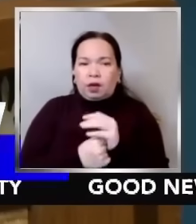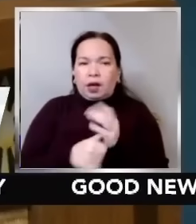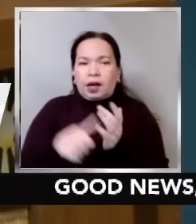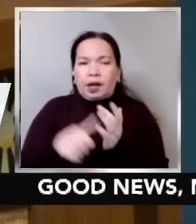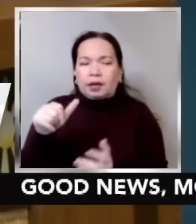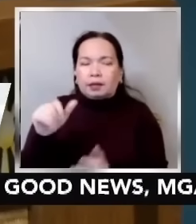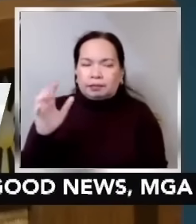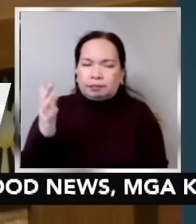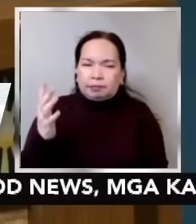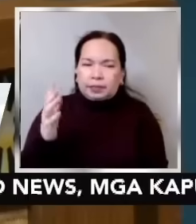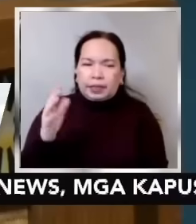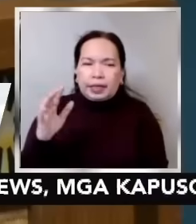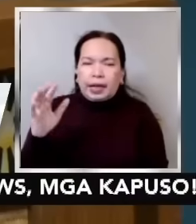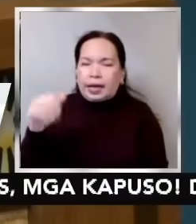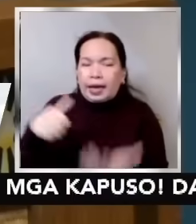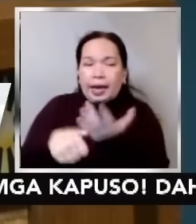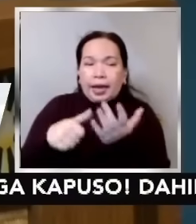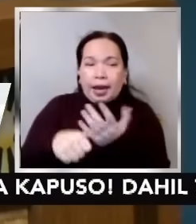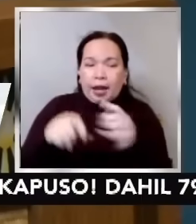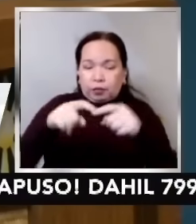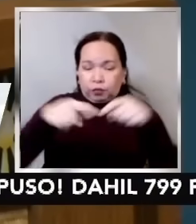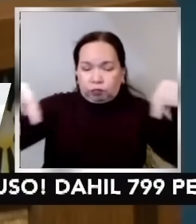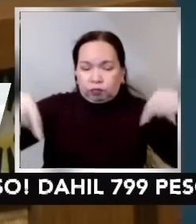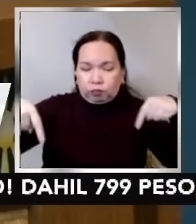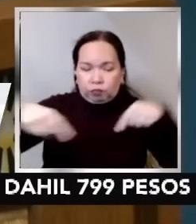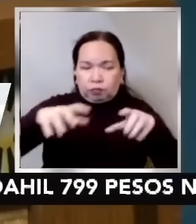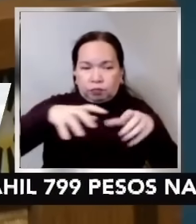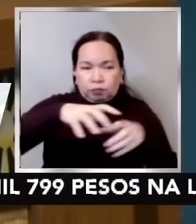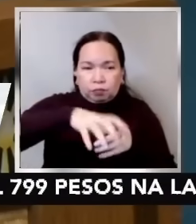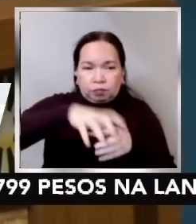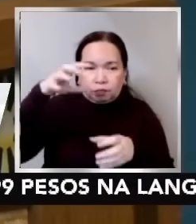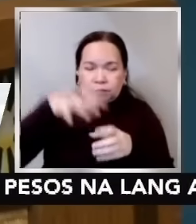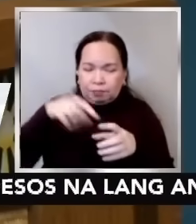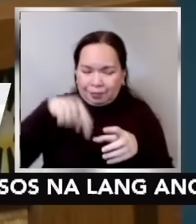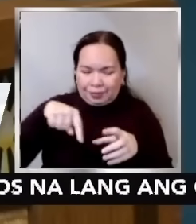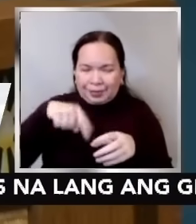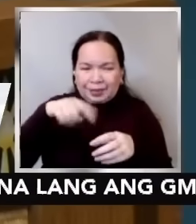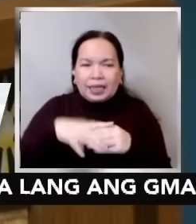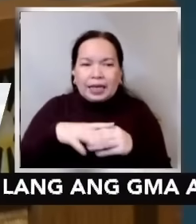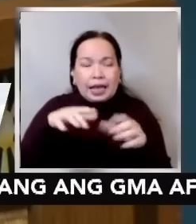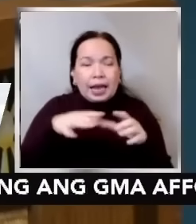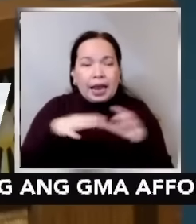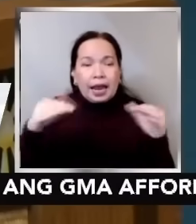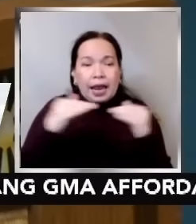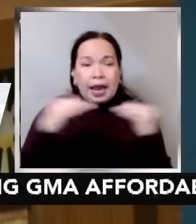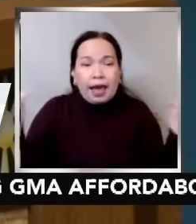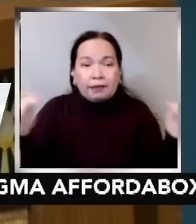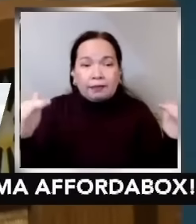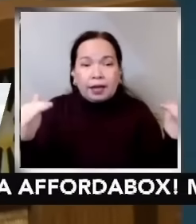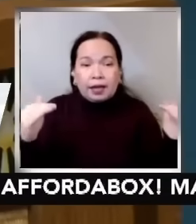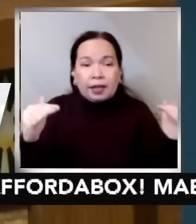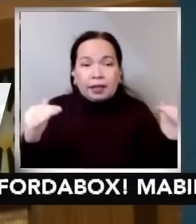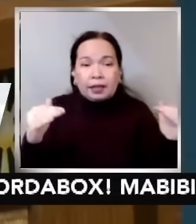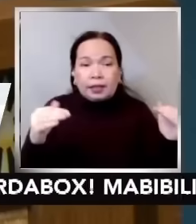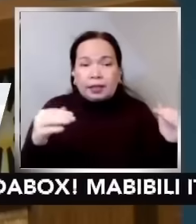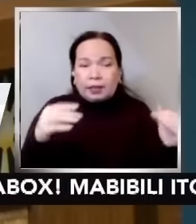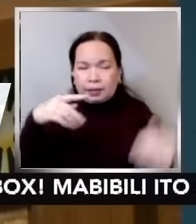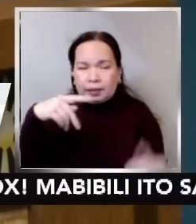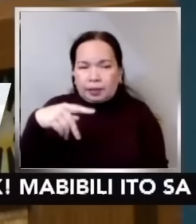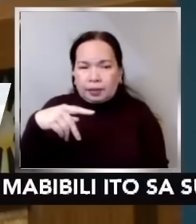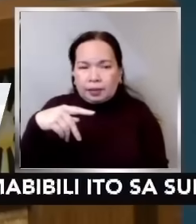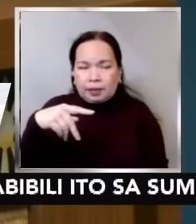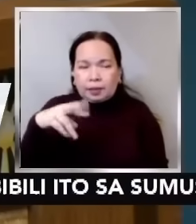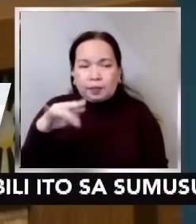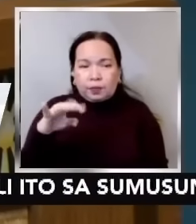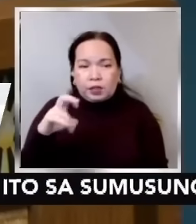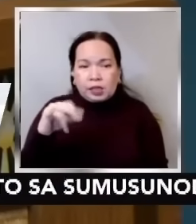sa precinct level. So until now, wala pa pong nakikitang election return na